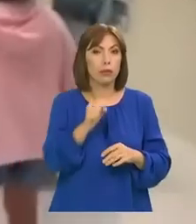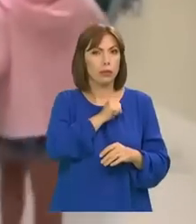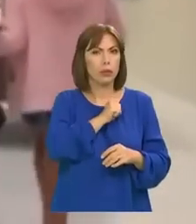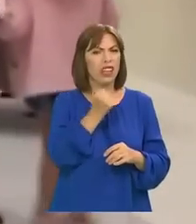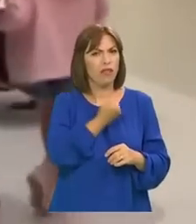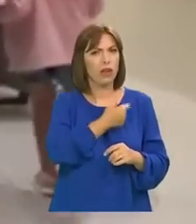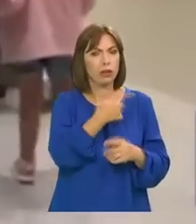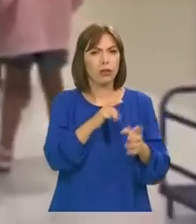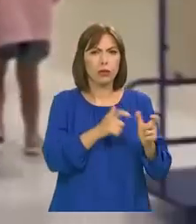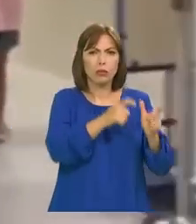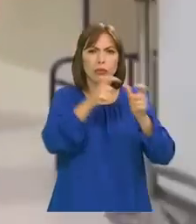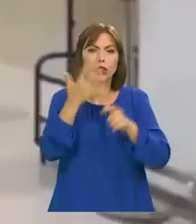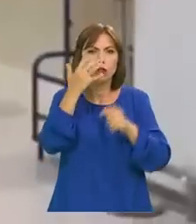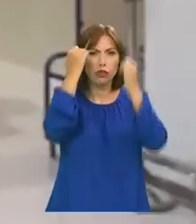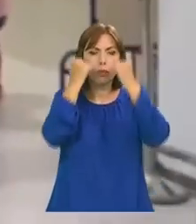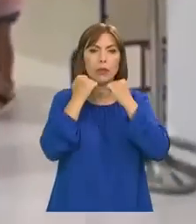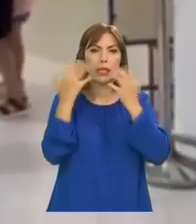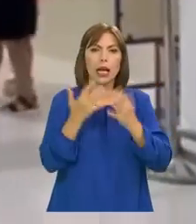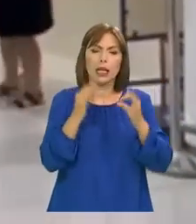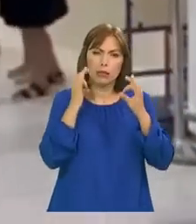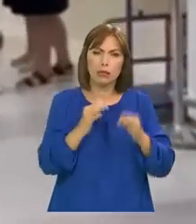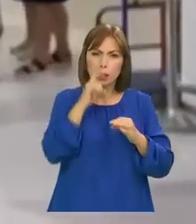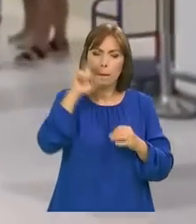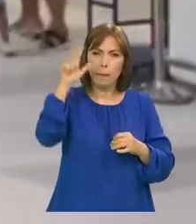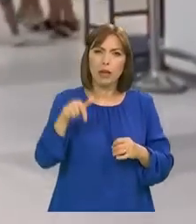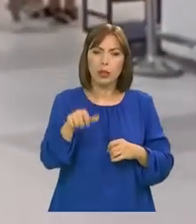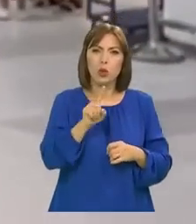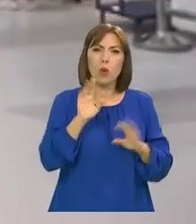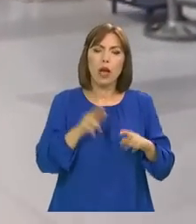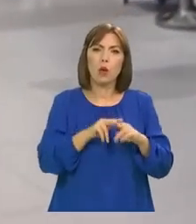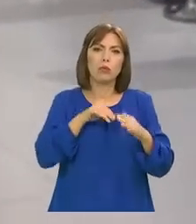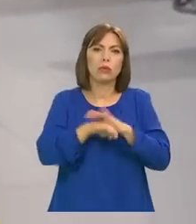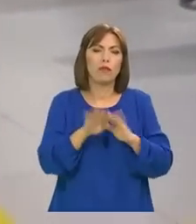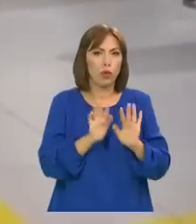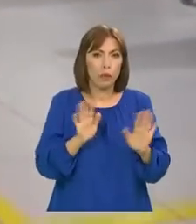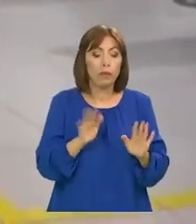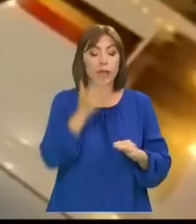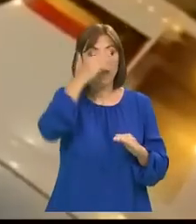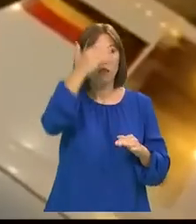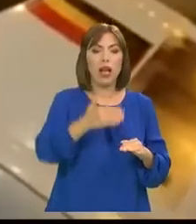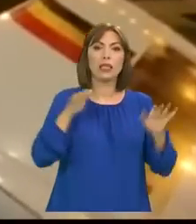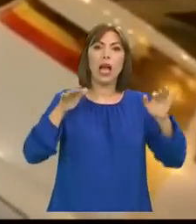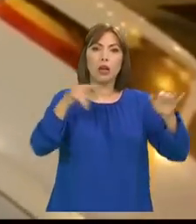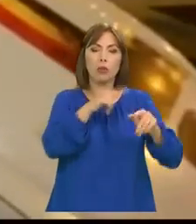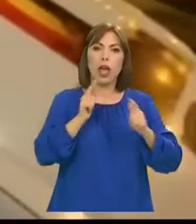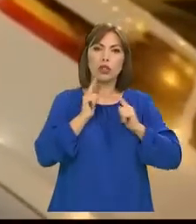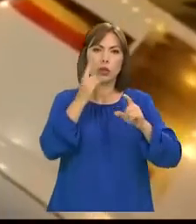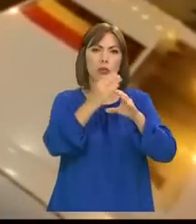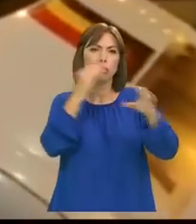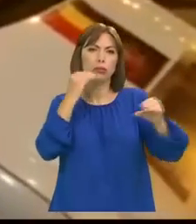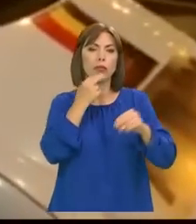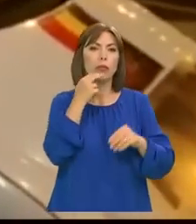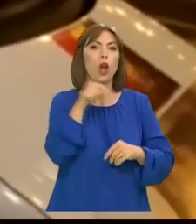infractor a fost escortat de 5 mascați care s-au asigurat că bărbatul nu are cum să mai scape. În fața aeroportului, el aștepta o dubă a